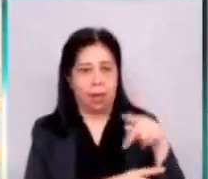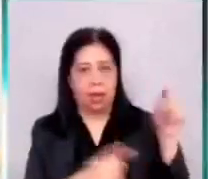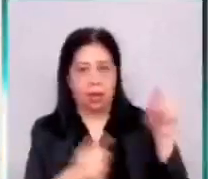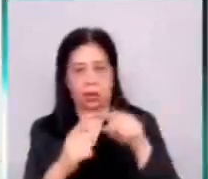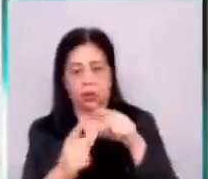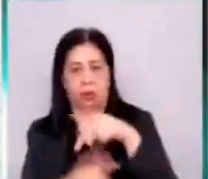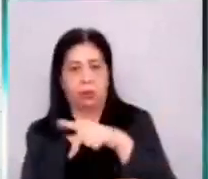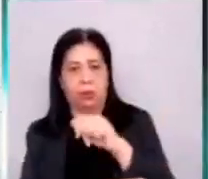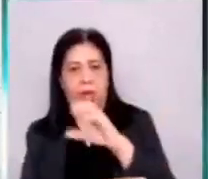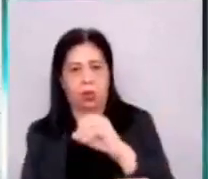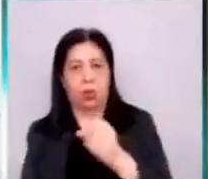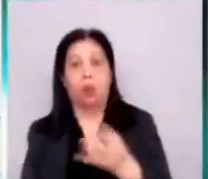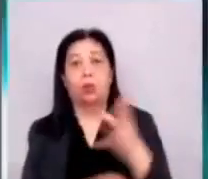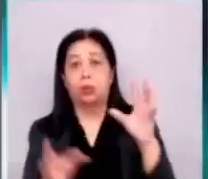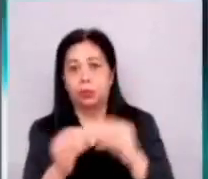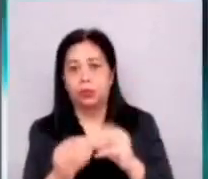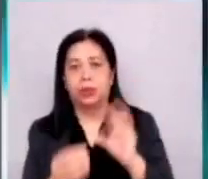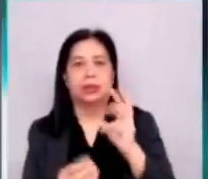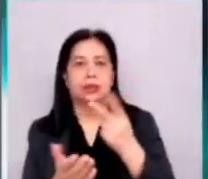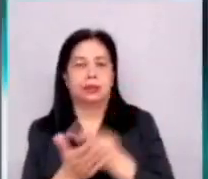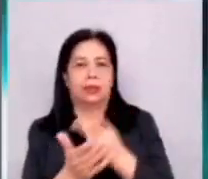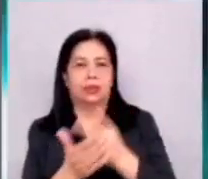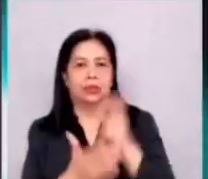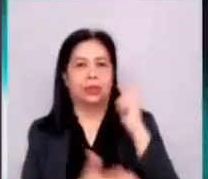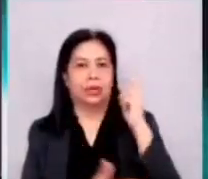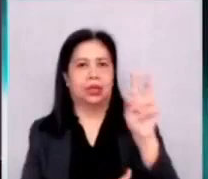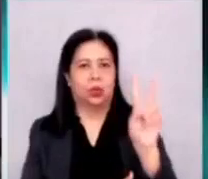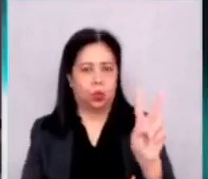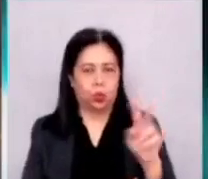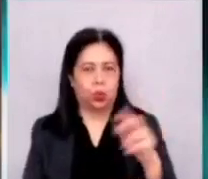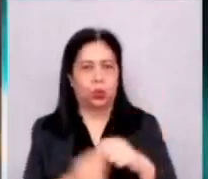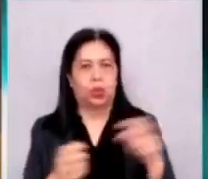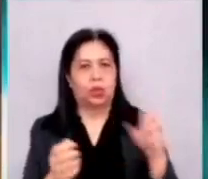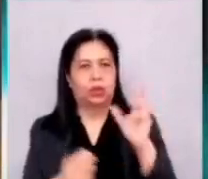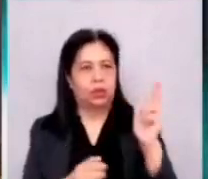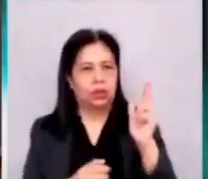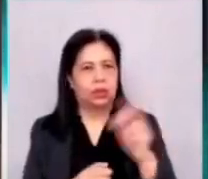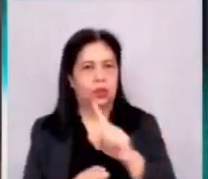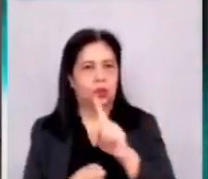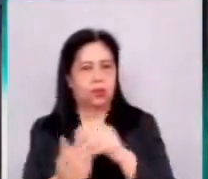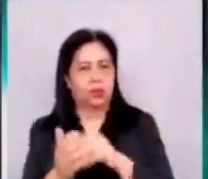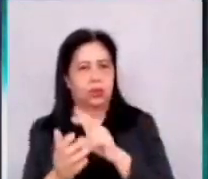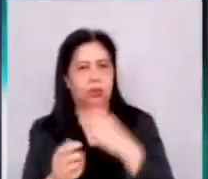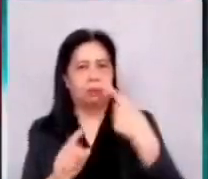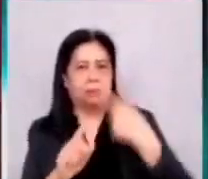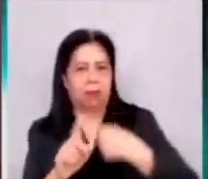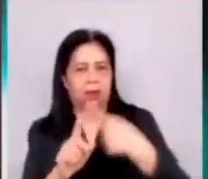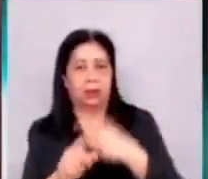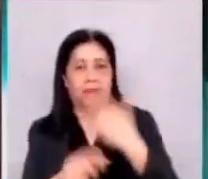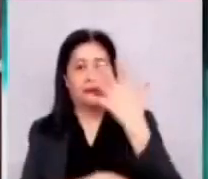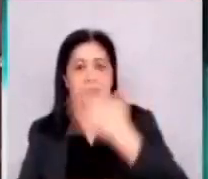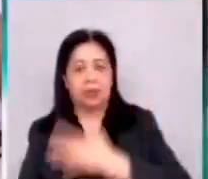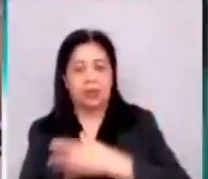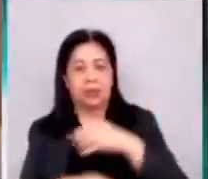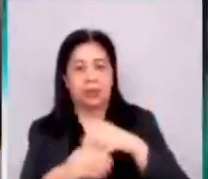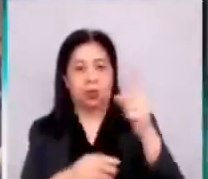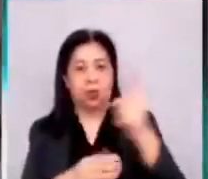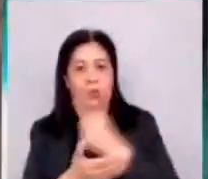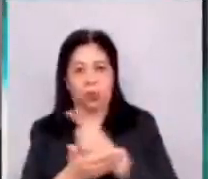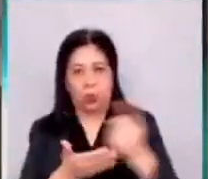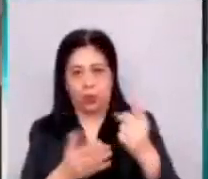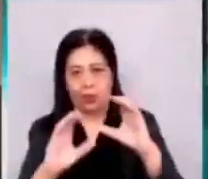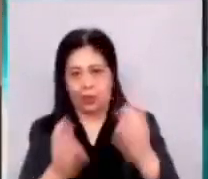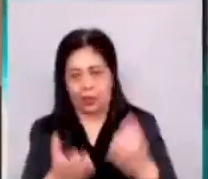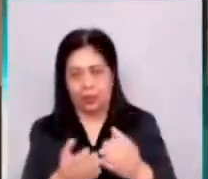ang pamasahe niya sa LRT2, 30 kada sakay, 1,200 kada buwan sa 5 araw sa isang linggong klase. Kaya laking